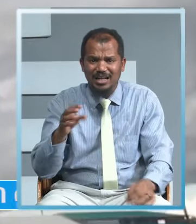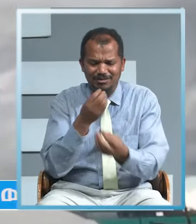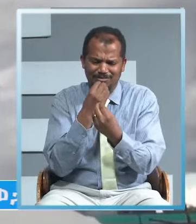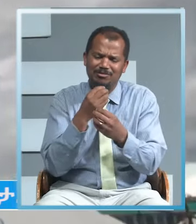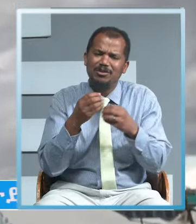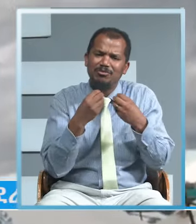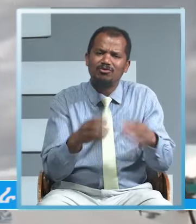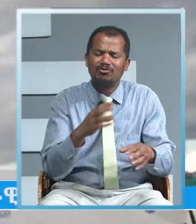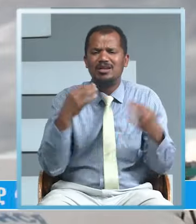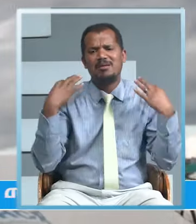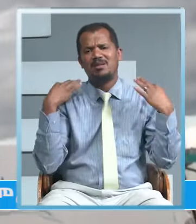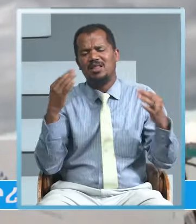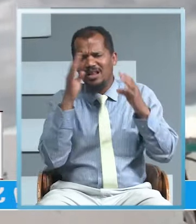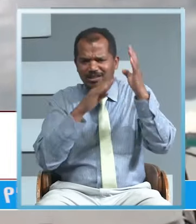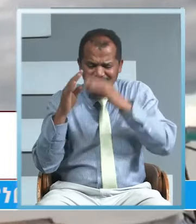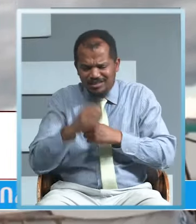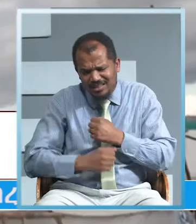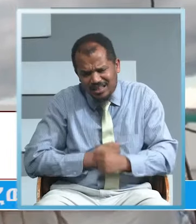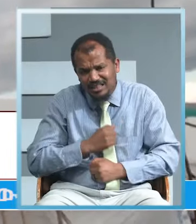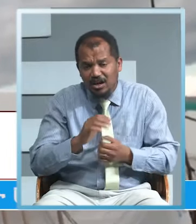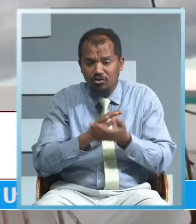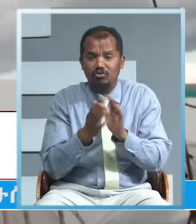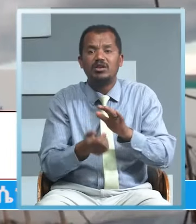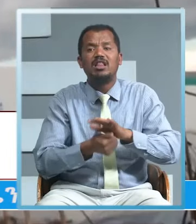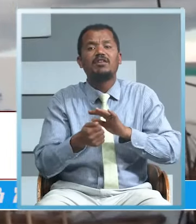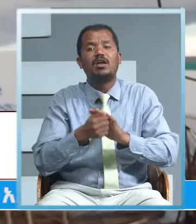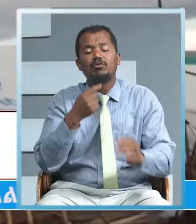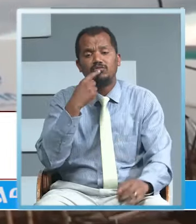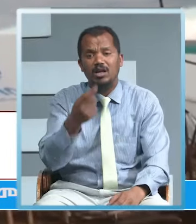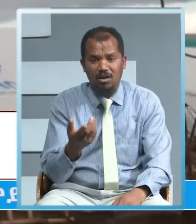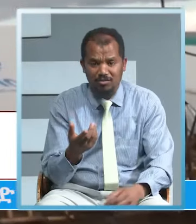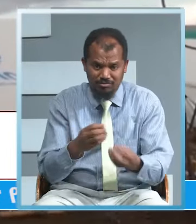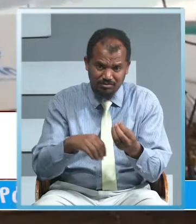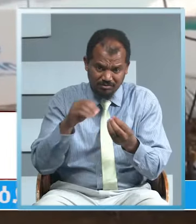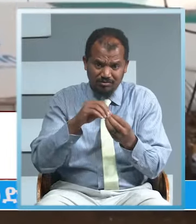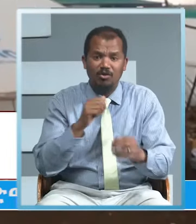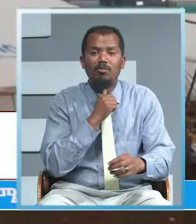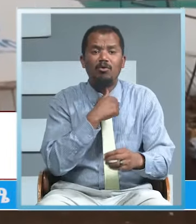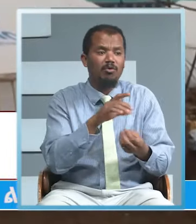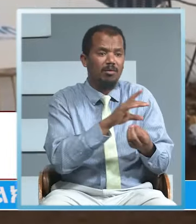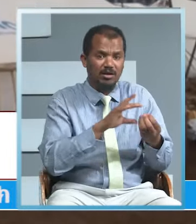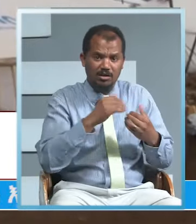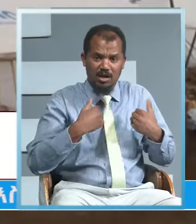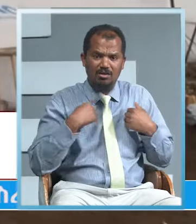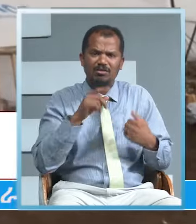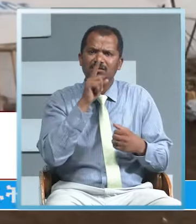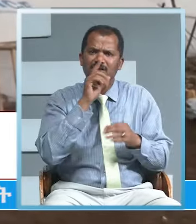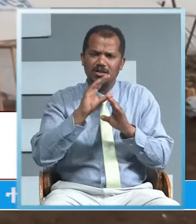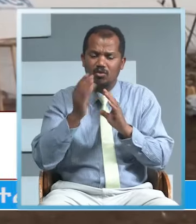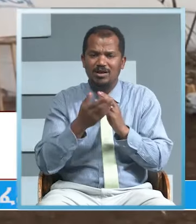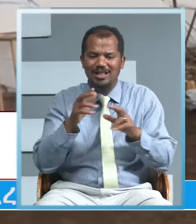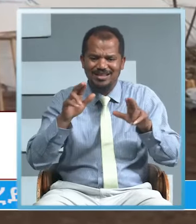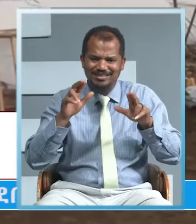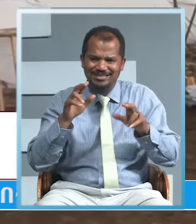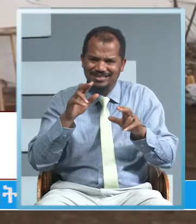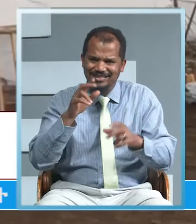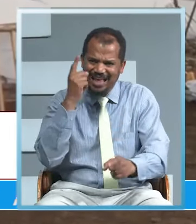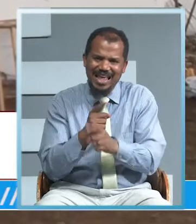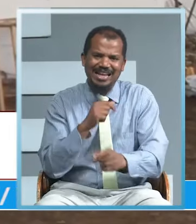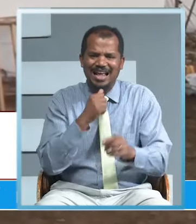በምግብ እጦትና በጤና ችግር እየተሰቃዩ እንደሆነ ተፈናቃዮቹ ተናግረዋል። አክለውም በኦሮሚያ ክልል ያለውን የጸጥታ ሁኔታ